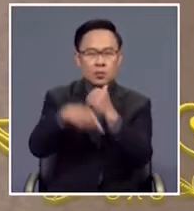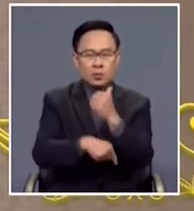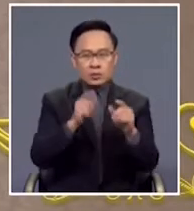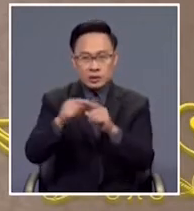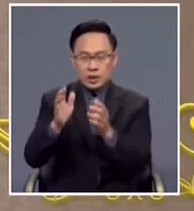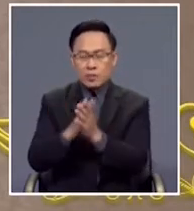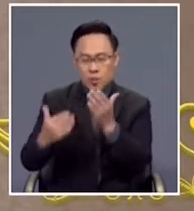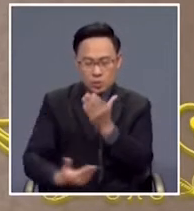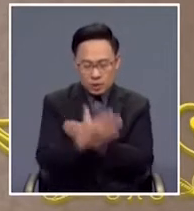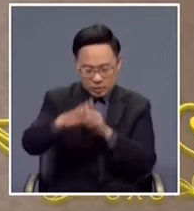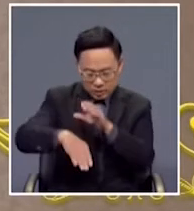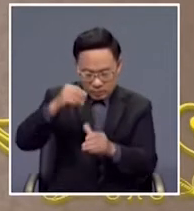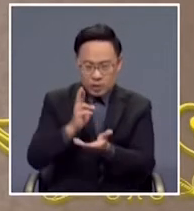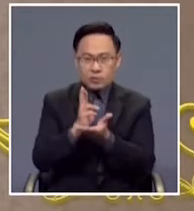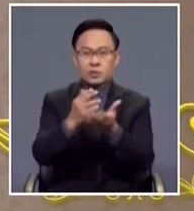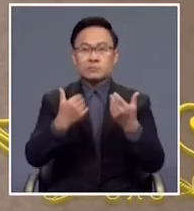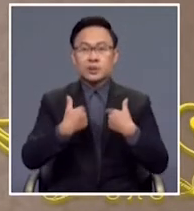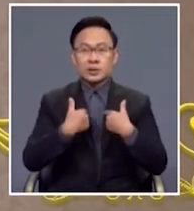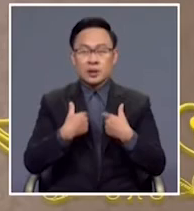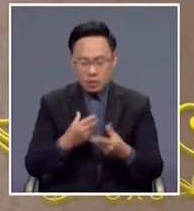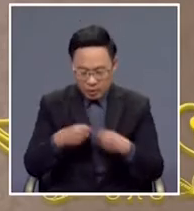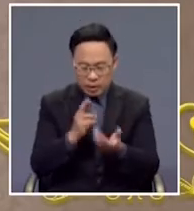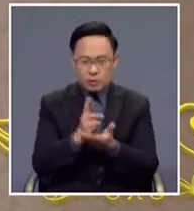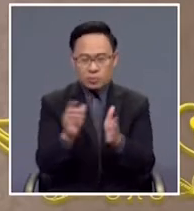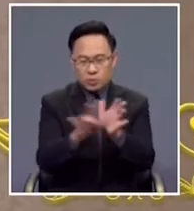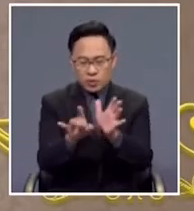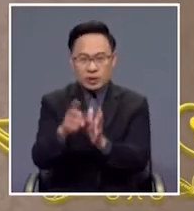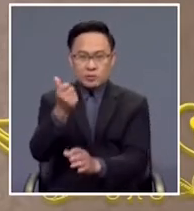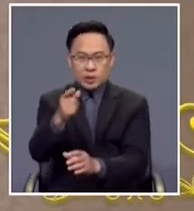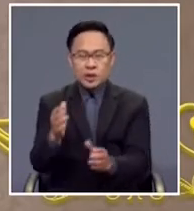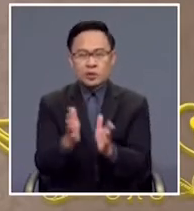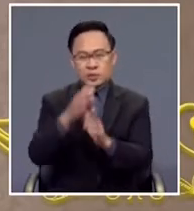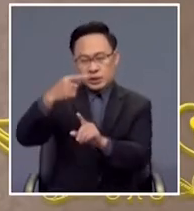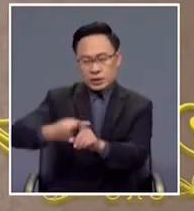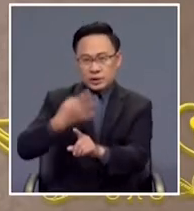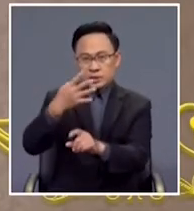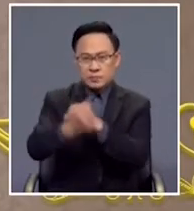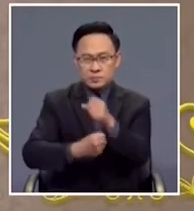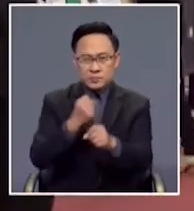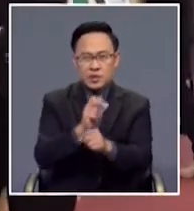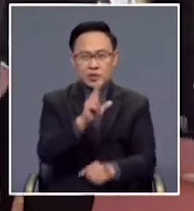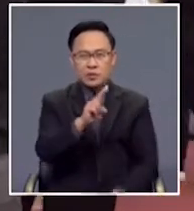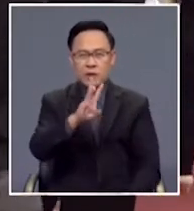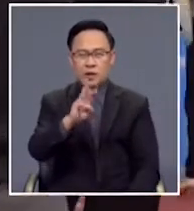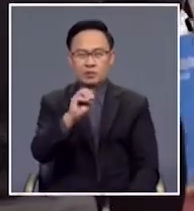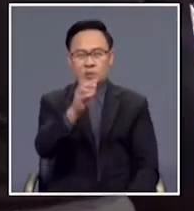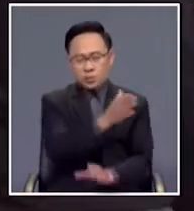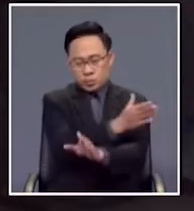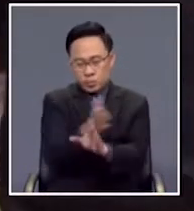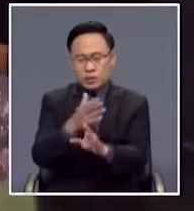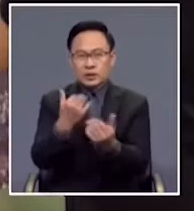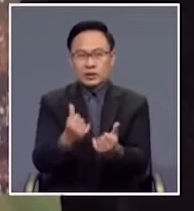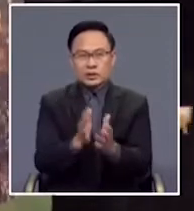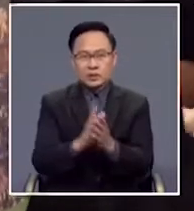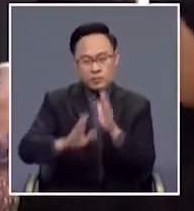าสได้รับรางวัลอีกด้วยเรายังคงให้มีการให้รางวัลอีก11ครั้งถึงเดือนเมษายน2561ซึ่งการจับรางวัลจะใช้โป